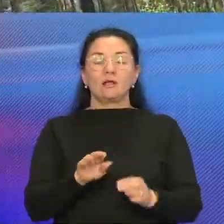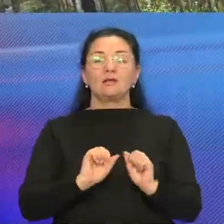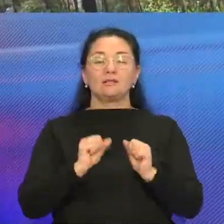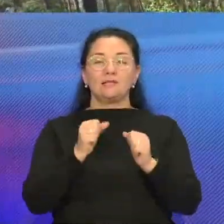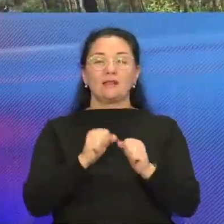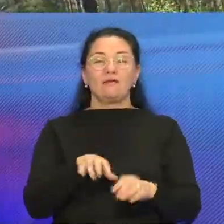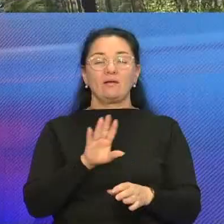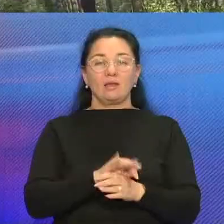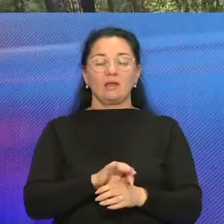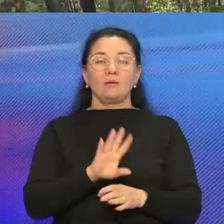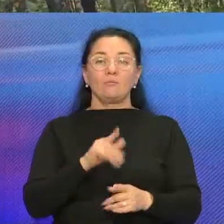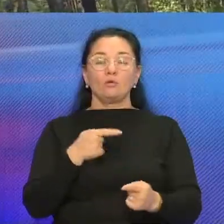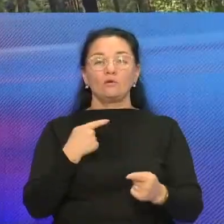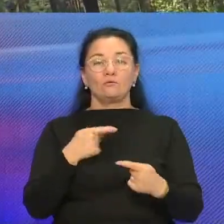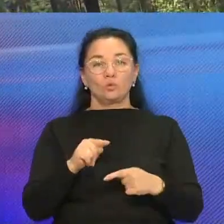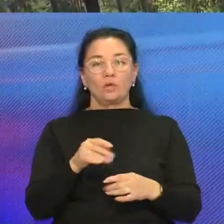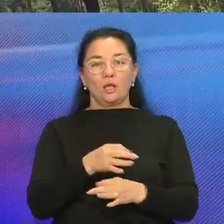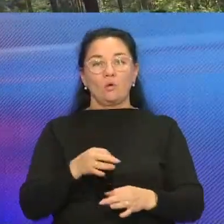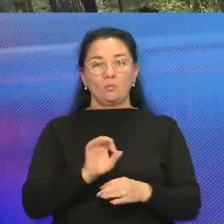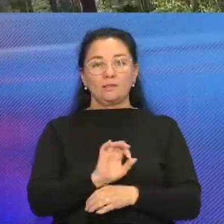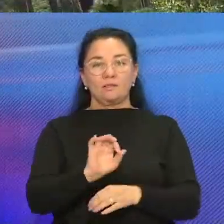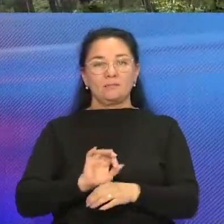от его закупок у инших регионах.